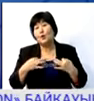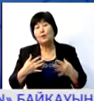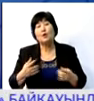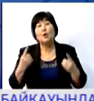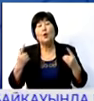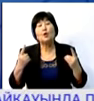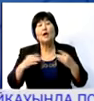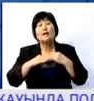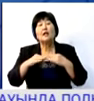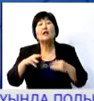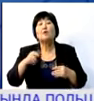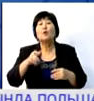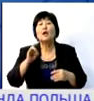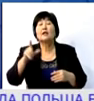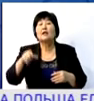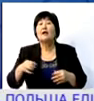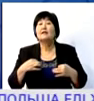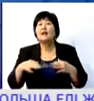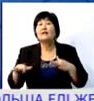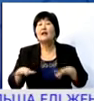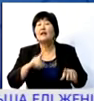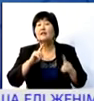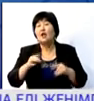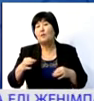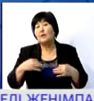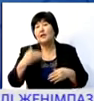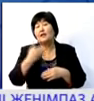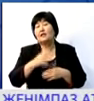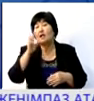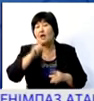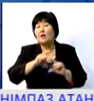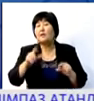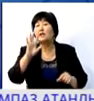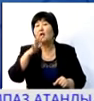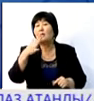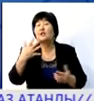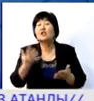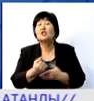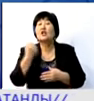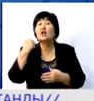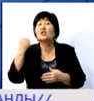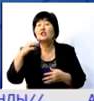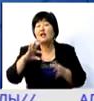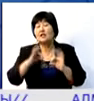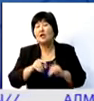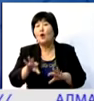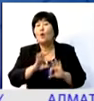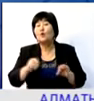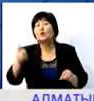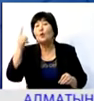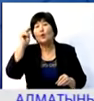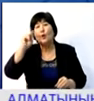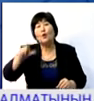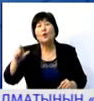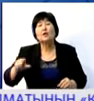Ұлы Дала мұрагерлері атты салтанатты жиын болды. Мерекелік кеште мектептің 5 жылда жеткен жетістіктері сараланып, озық ойлы